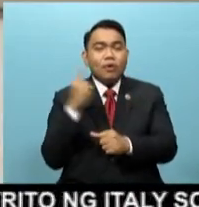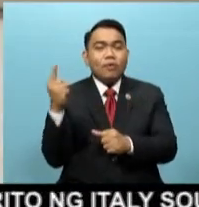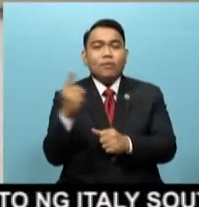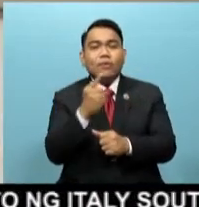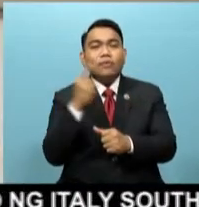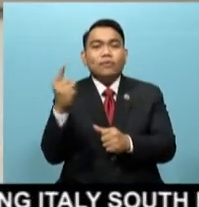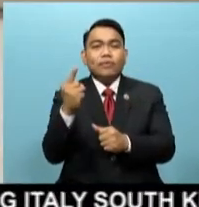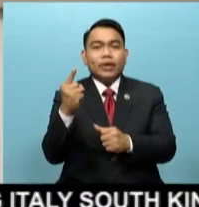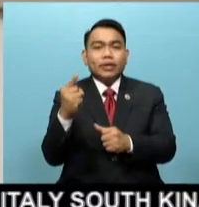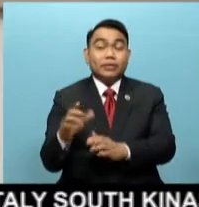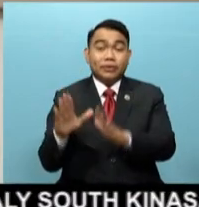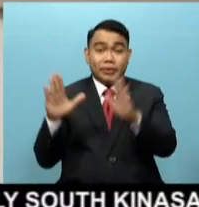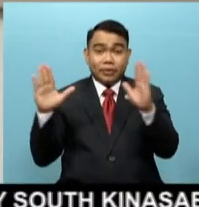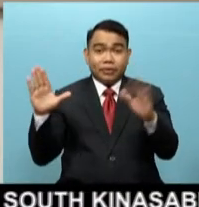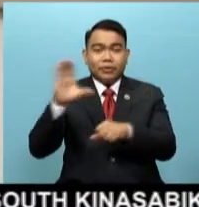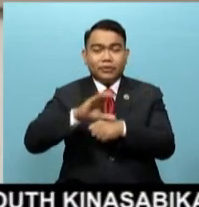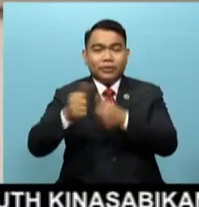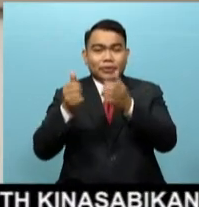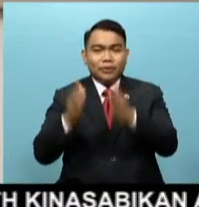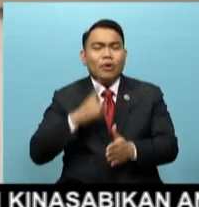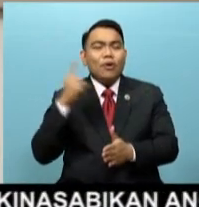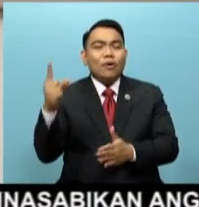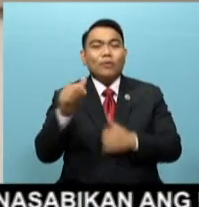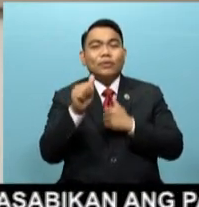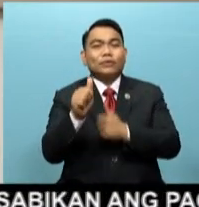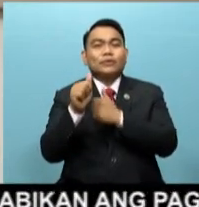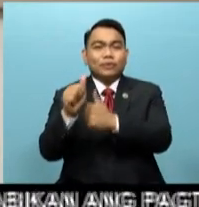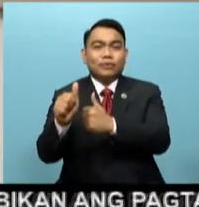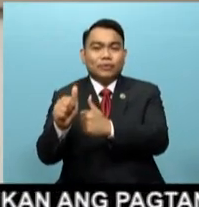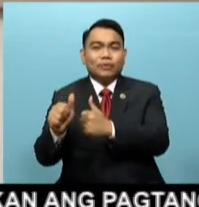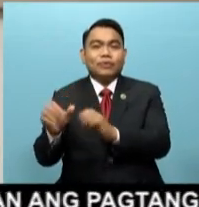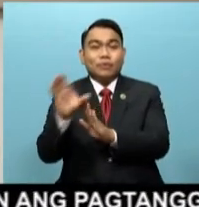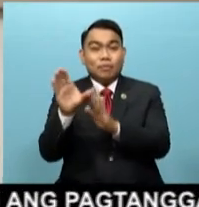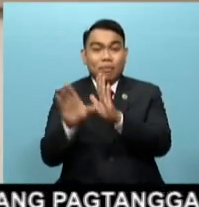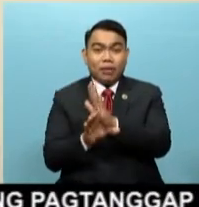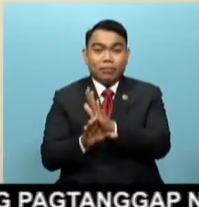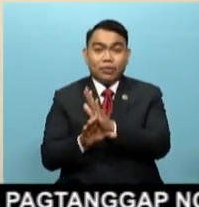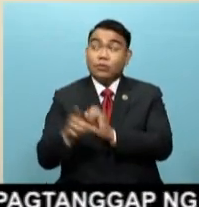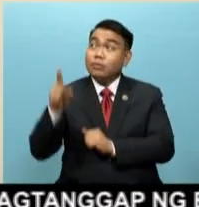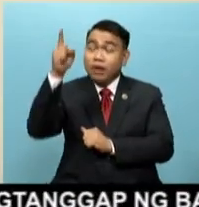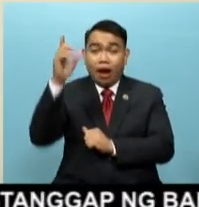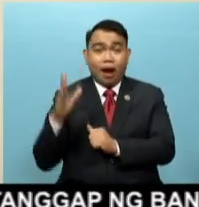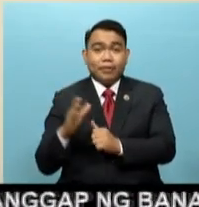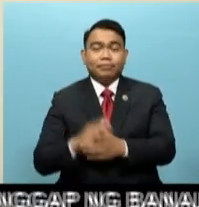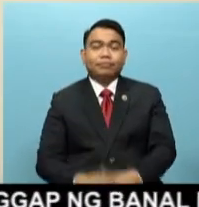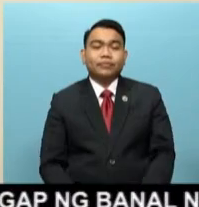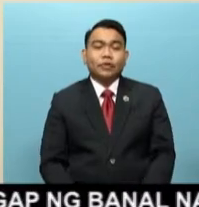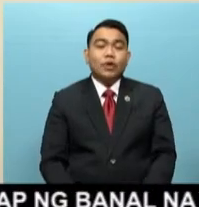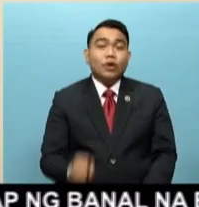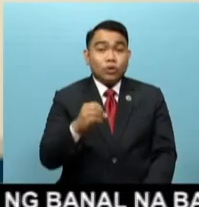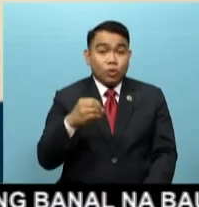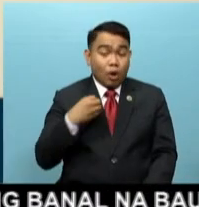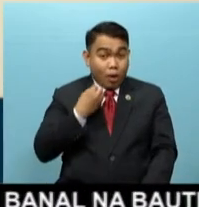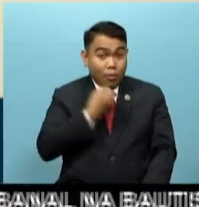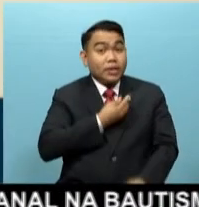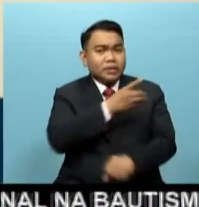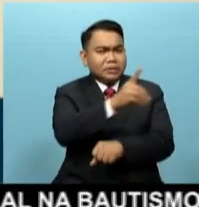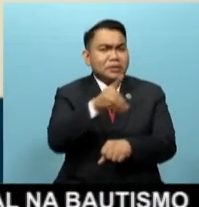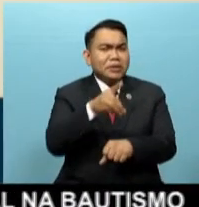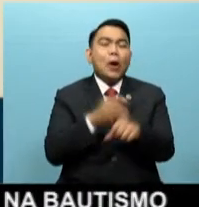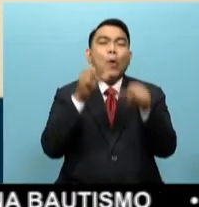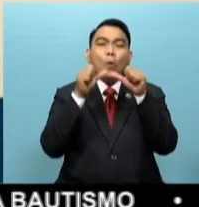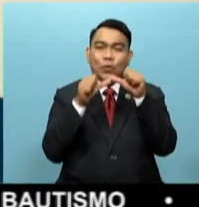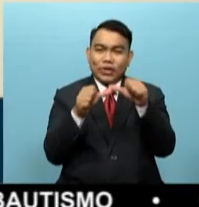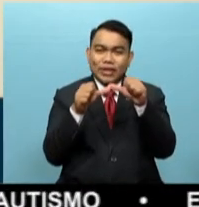sa pamamahala at lagi po akong susunod sa utos at aral ng Panginoong Diyos. Kaya po ang ating distrito ay patuloy po